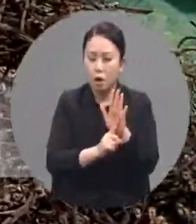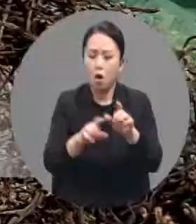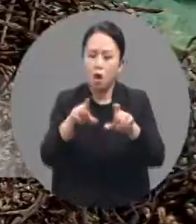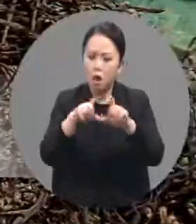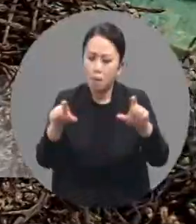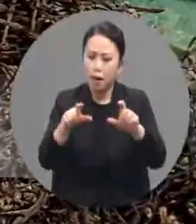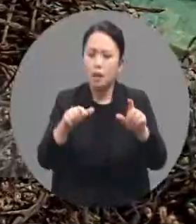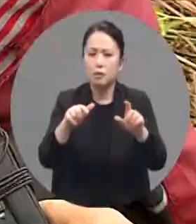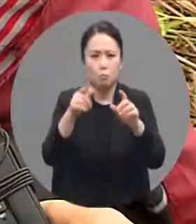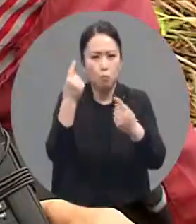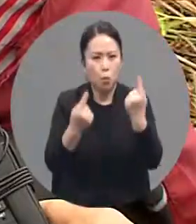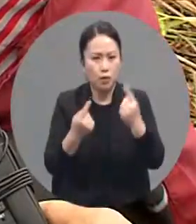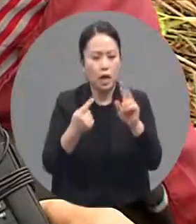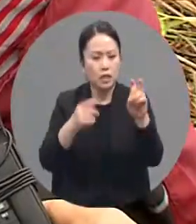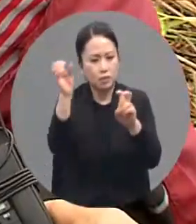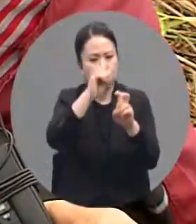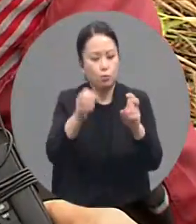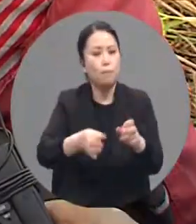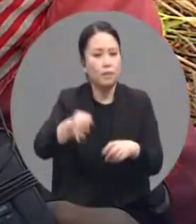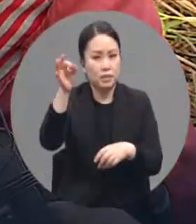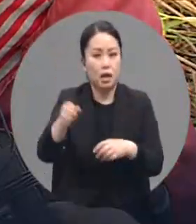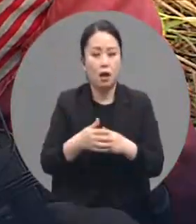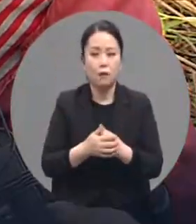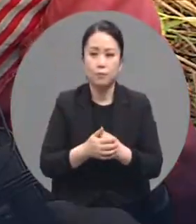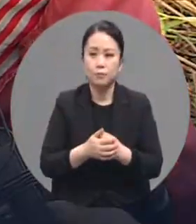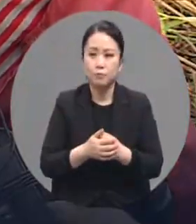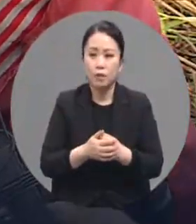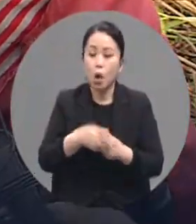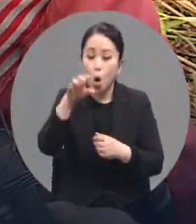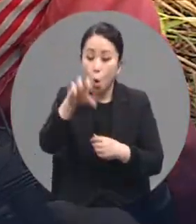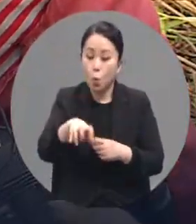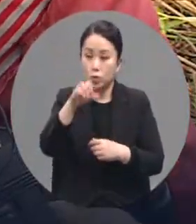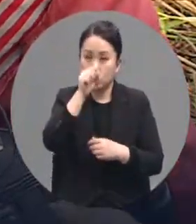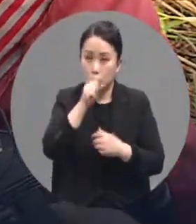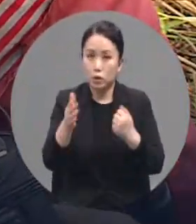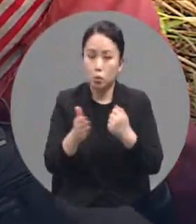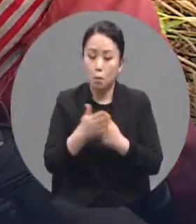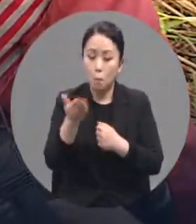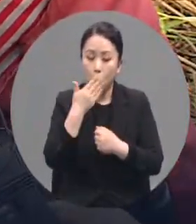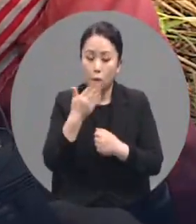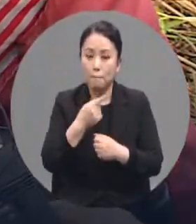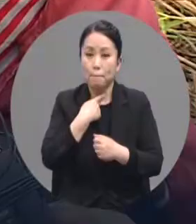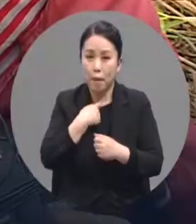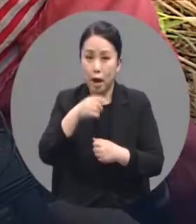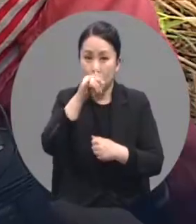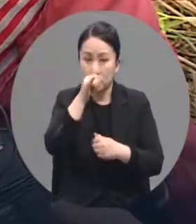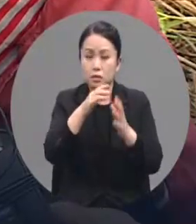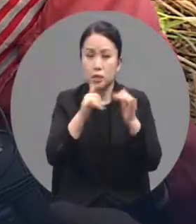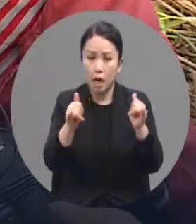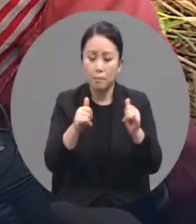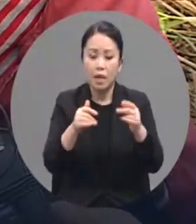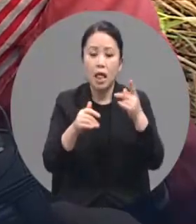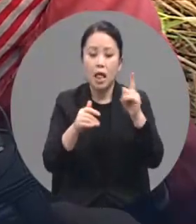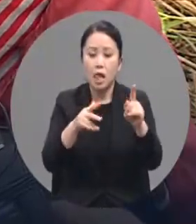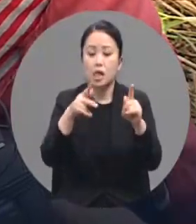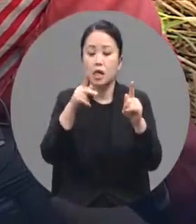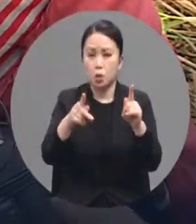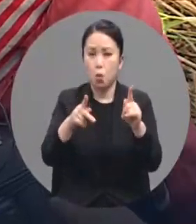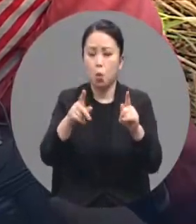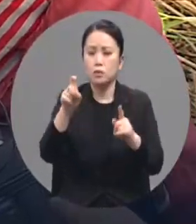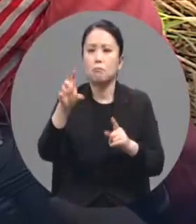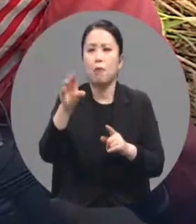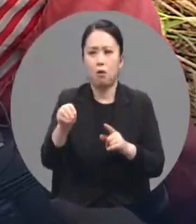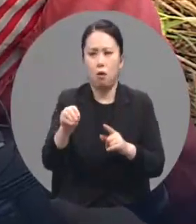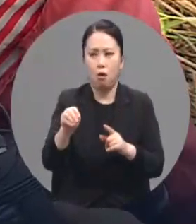비싼 값에 팔립니다. 질이 좋고 하니까 모아본 사람이 키로에 10만 원이라도 주라는 기라야. 그래서